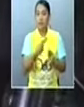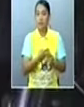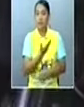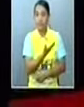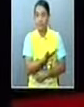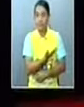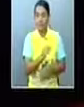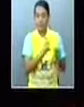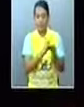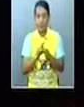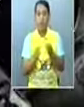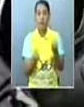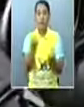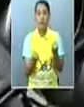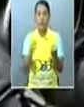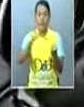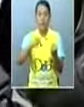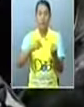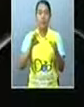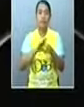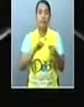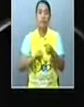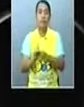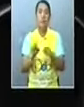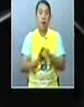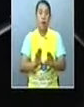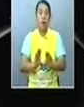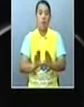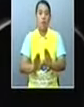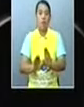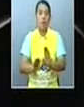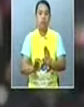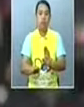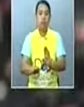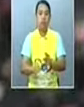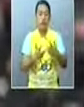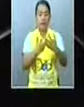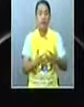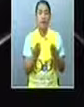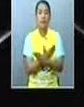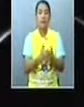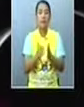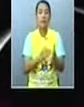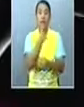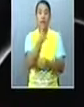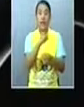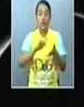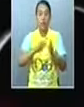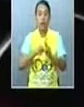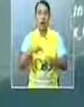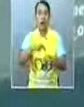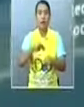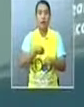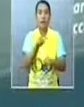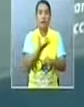ารถเชื่อมต่อกับระบบขับเคลื่อนภายในรถเมื่อคุณเหยียบคันเร่งมากเกินไปเครื่องจะเปลี่ยนเป็นสีแดงแสดงว่าคุณใช้น้ำมันฟุ่มเฟือยนอกจ